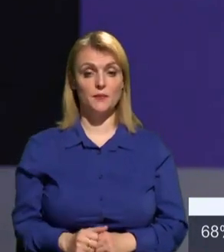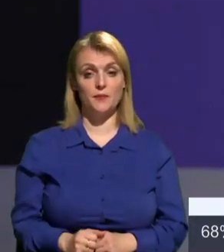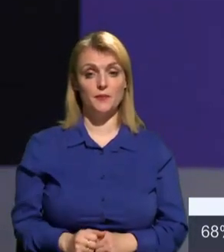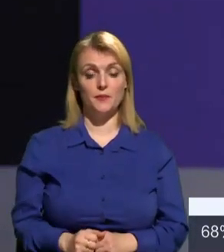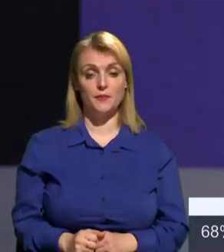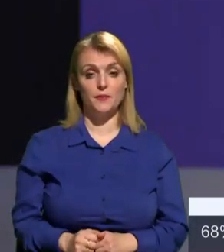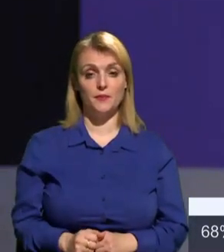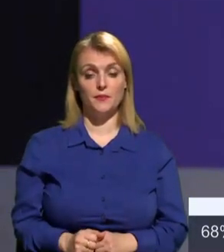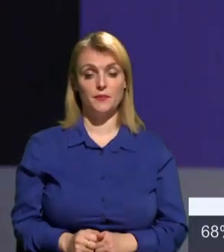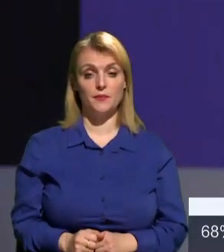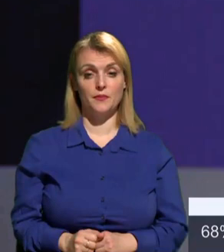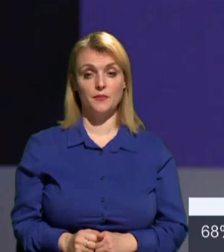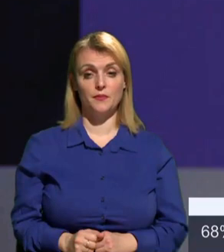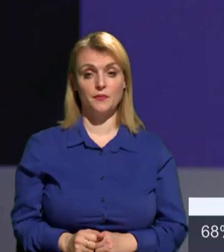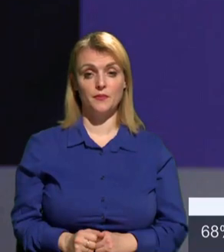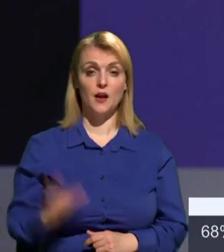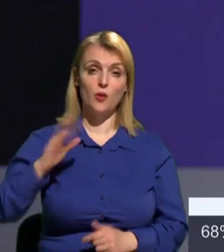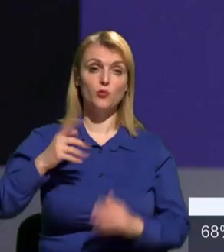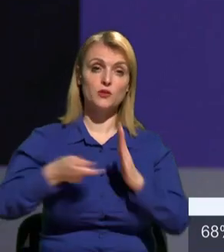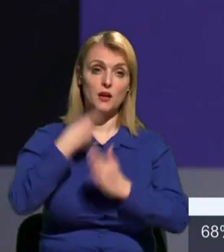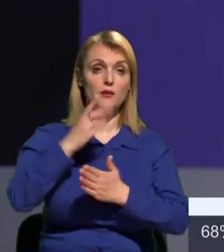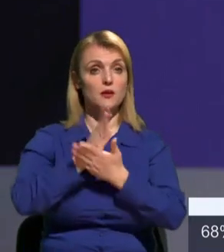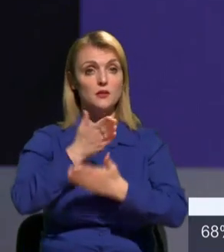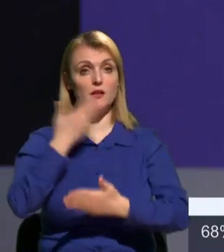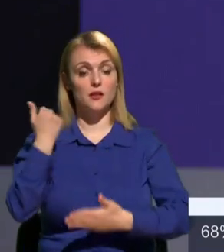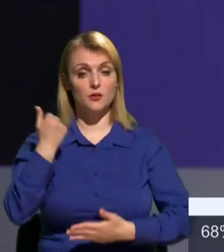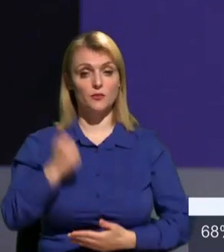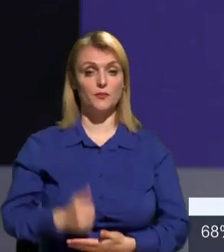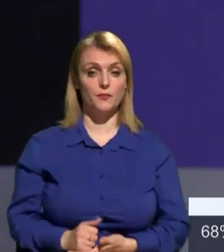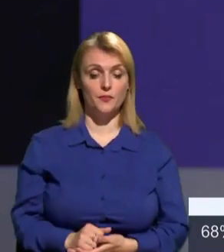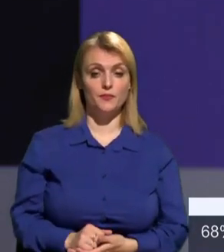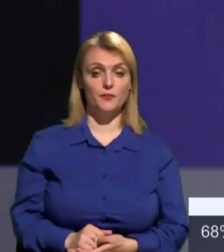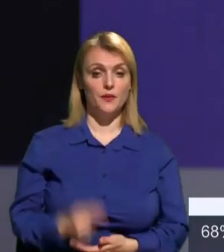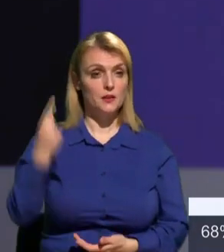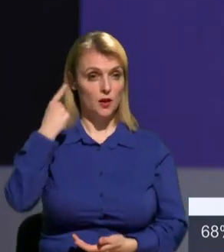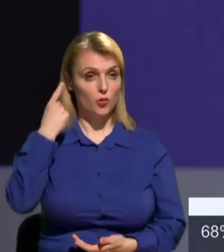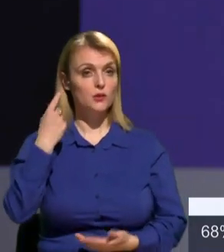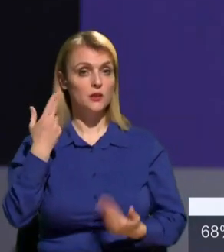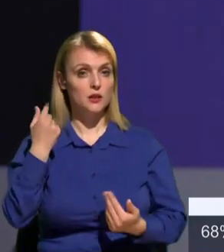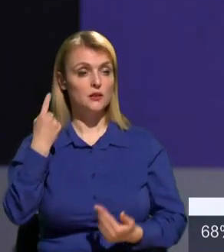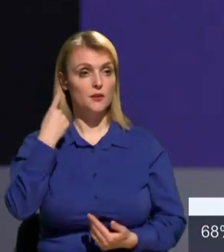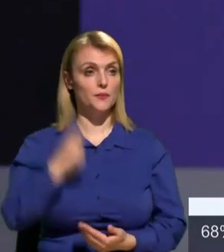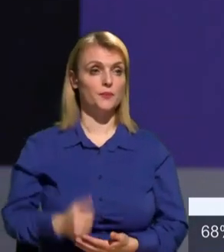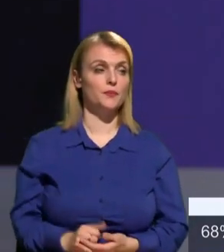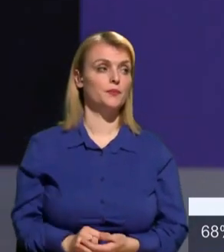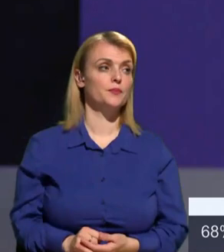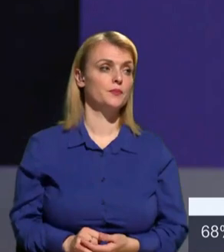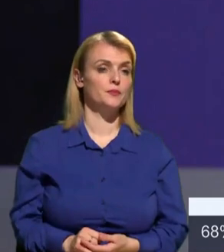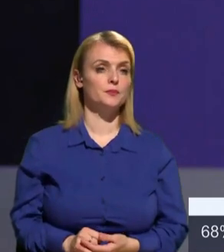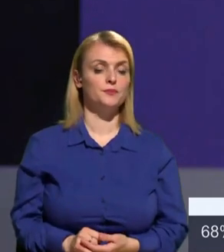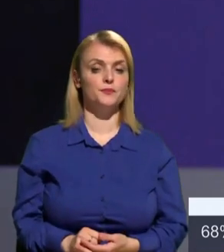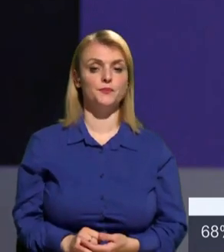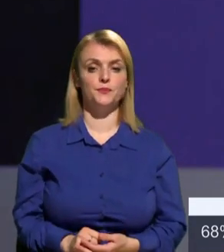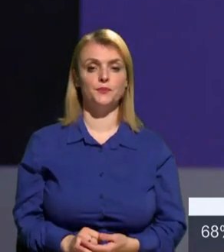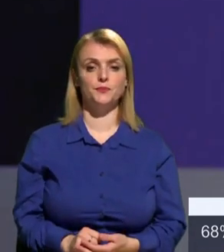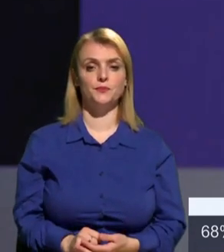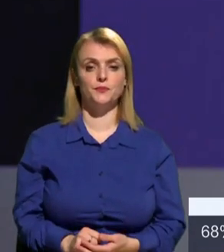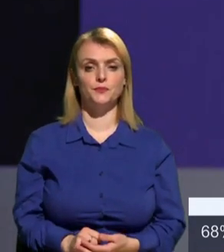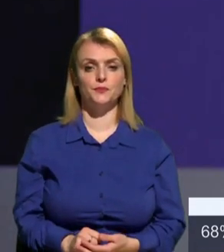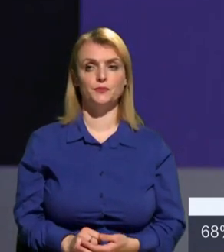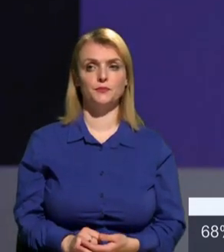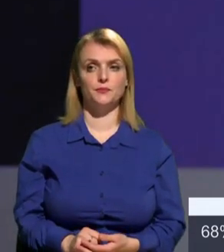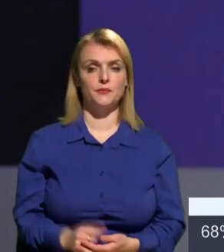Rog regia să vedem dacă este. Da. Să audi? Domnule Ioniță, ne auziți? Bună seara!